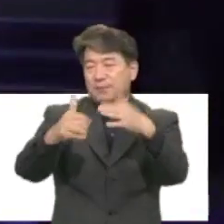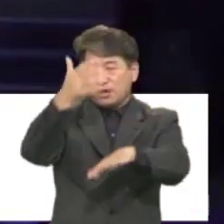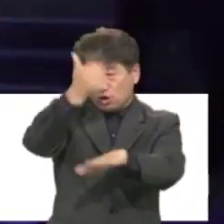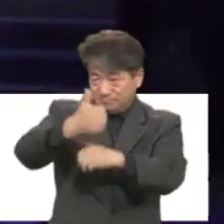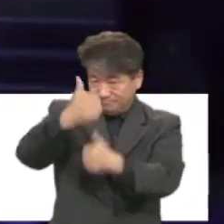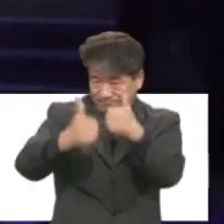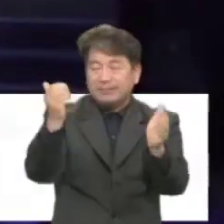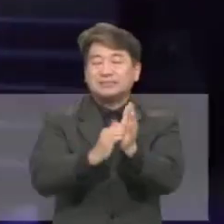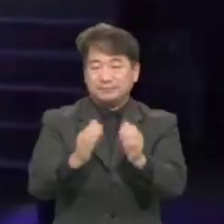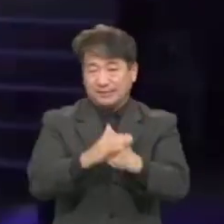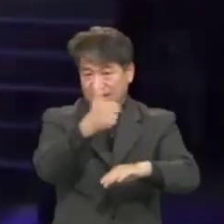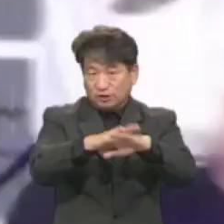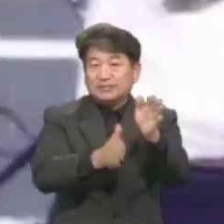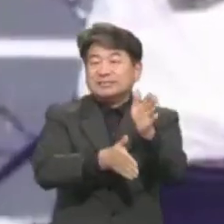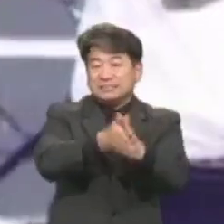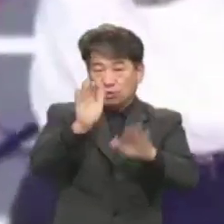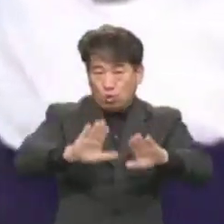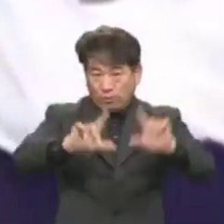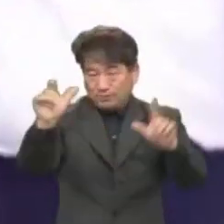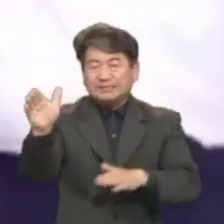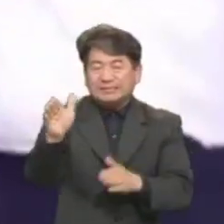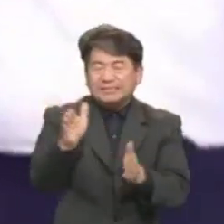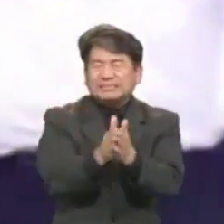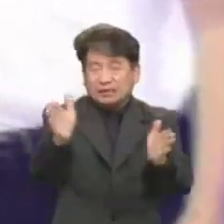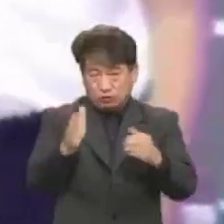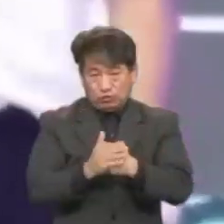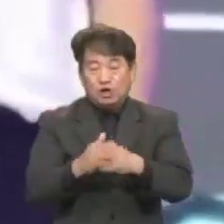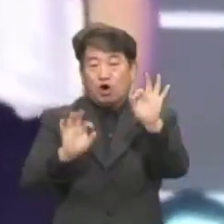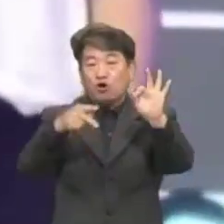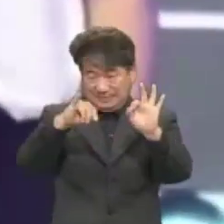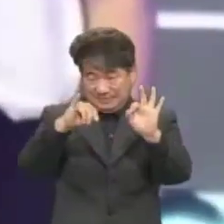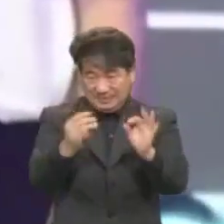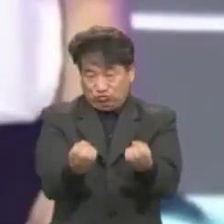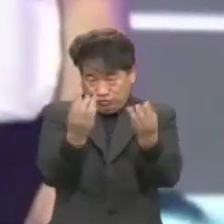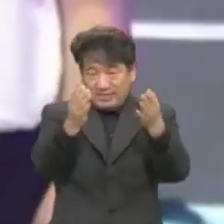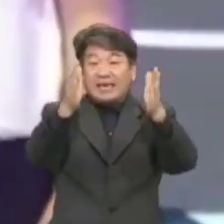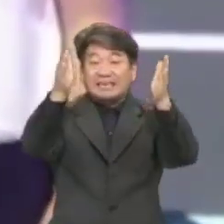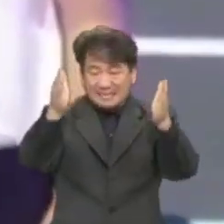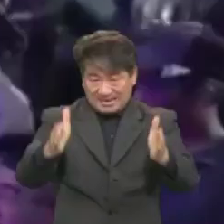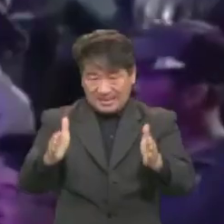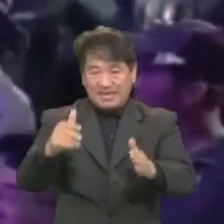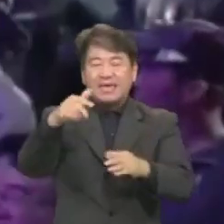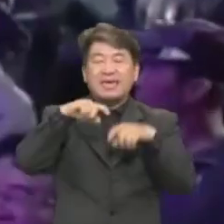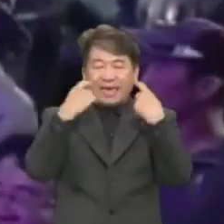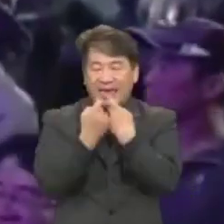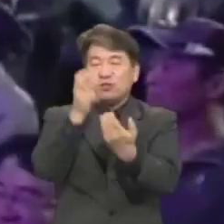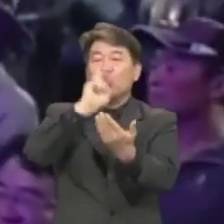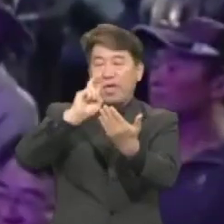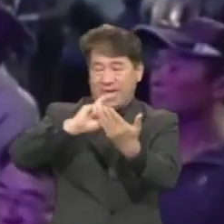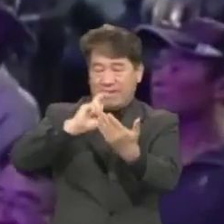벌였습니다. 대전시는 올해를 시작으로 매년 영시축제 기간에 창작가요제를 열 계획입니다.